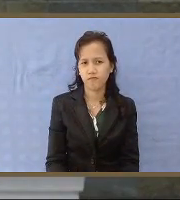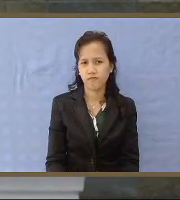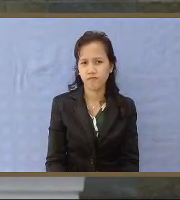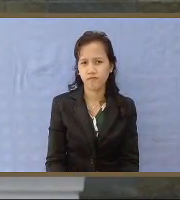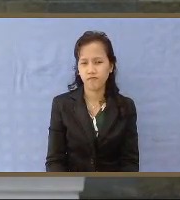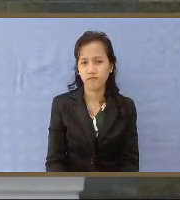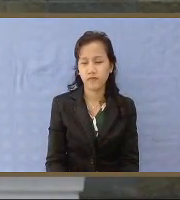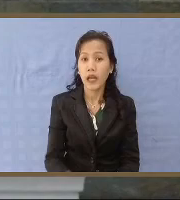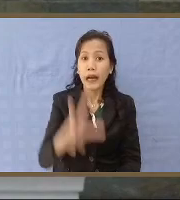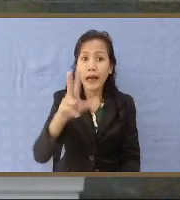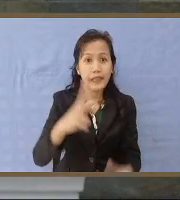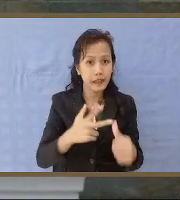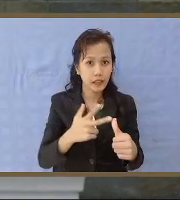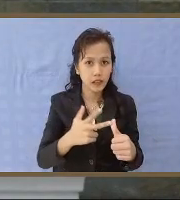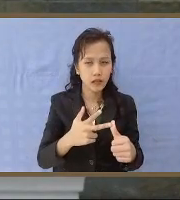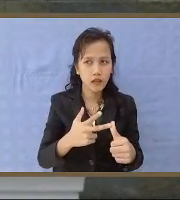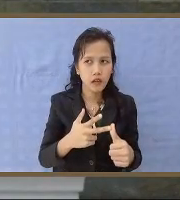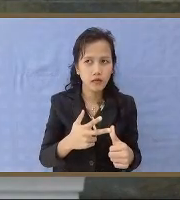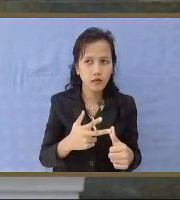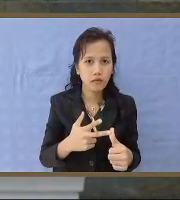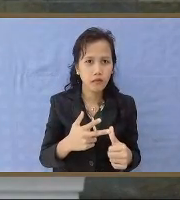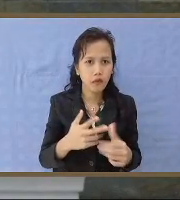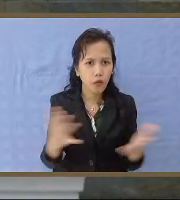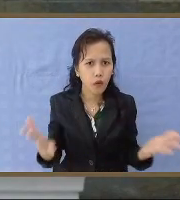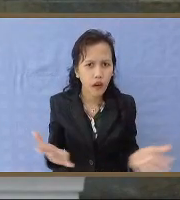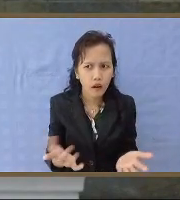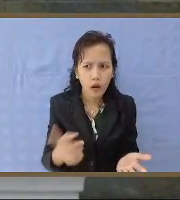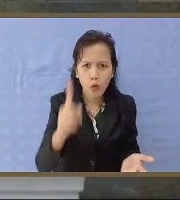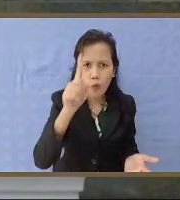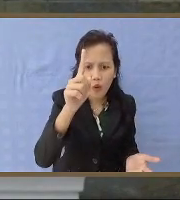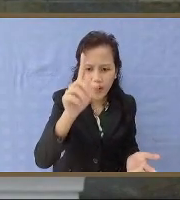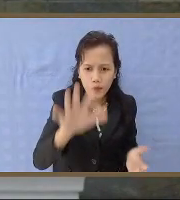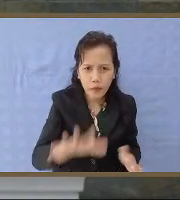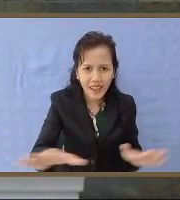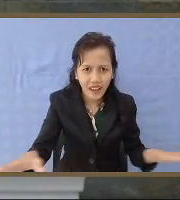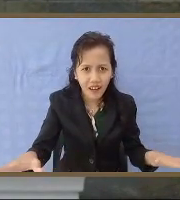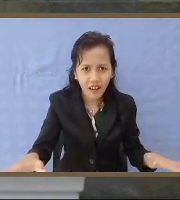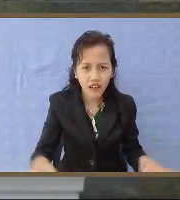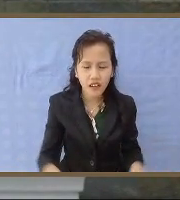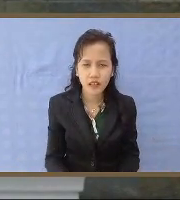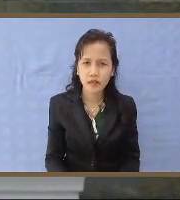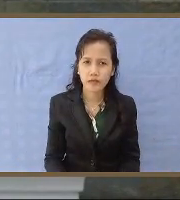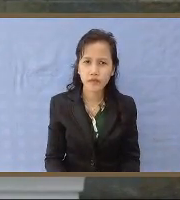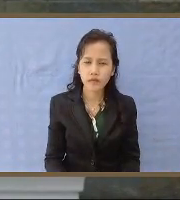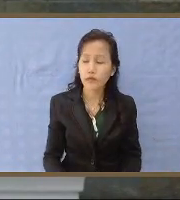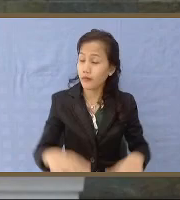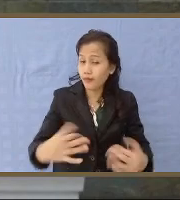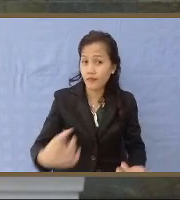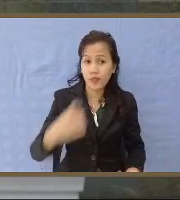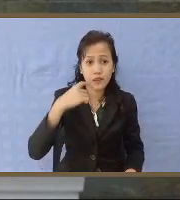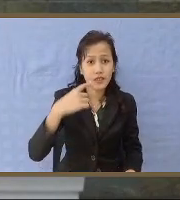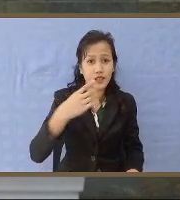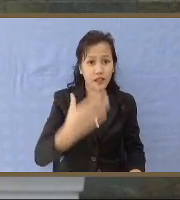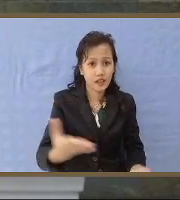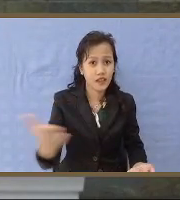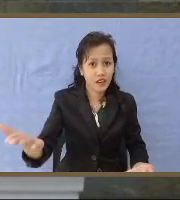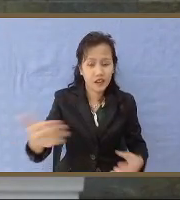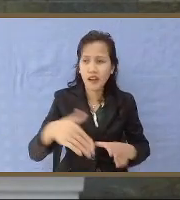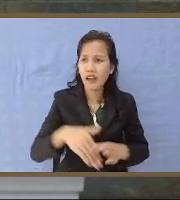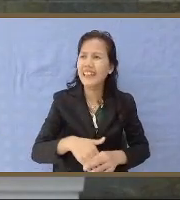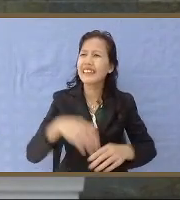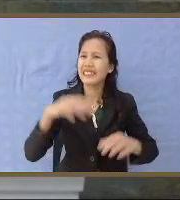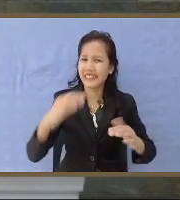Okay? Thirdly, nasaan yung isang anak? Now, I'm saying, kapatid, sa panahon na